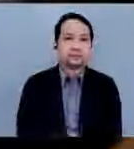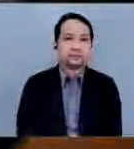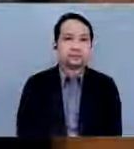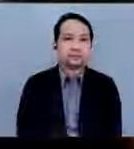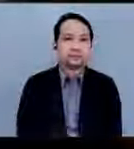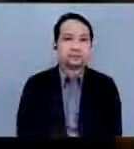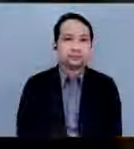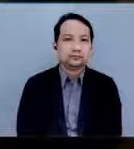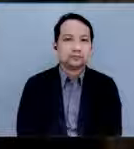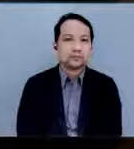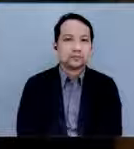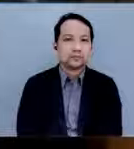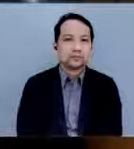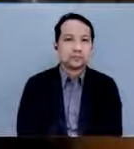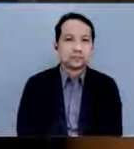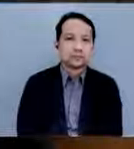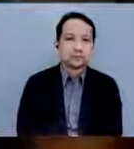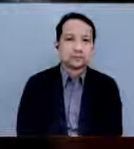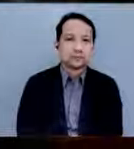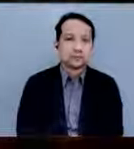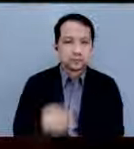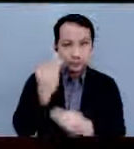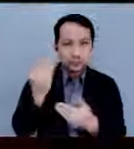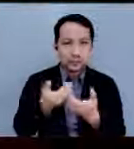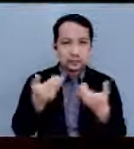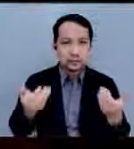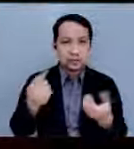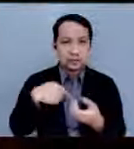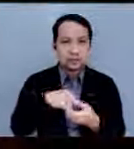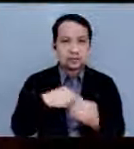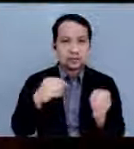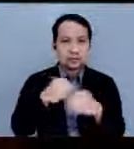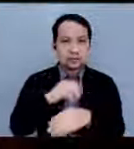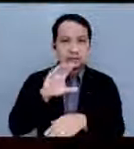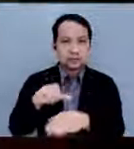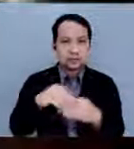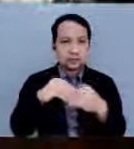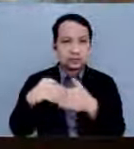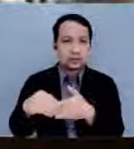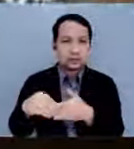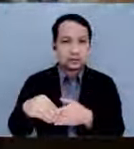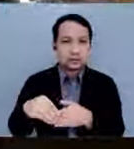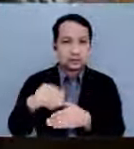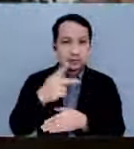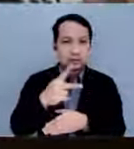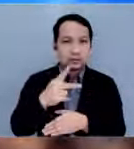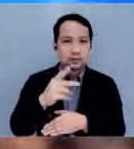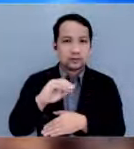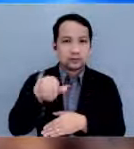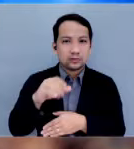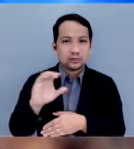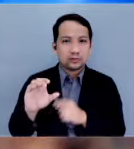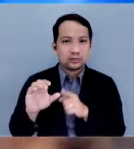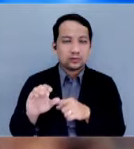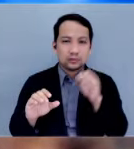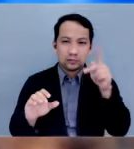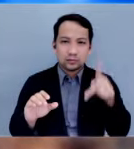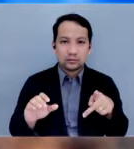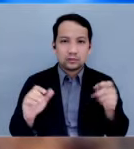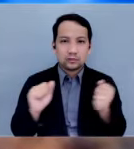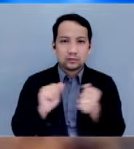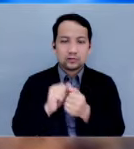Kinasuhan na sa magkahiwalay na korte ng Davao City Prosecutor's Office ang leader ng Kingdom of Jesus Christ na si Pastor Apollo Quibuloy. Nahaharap ang pastor